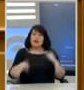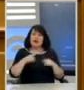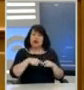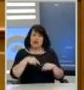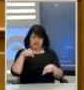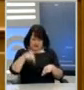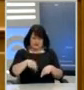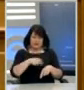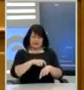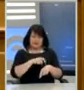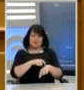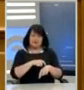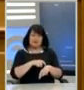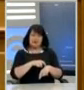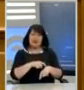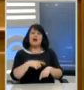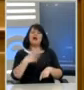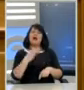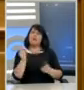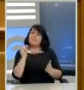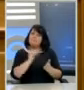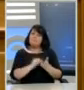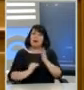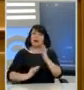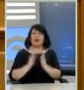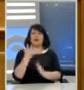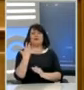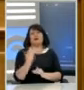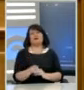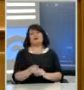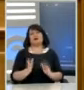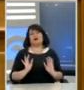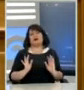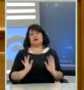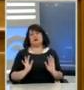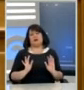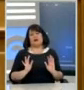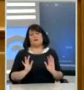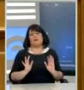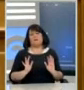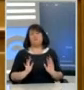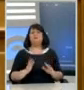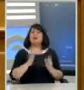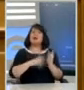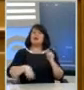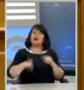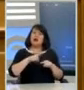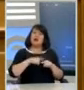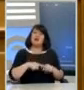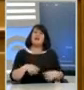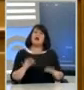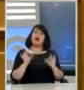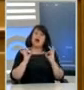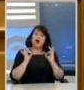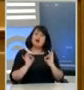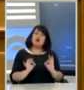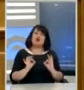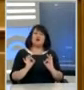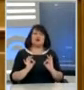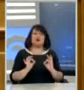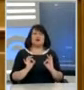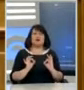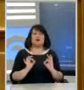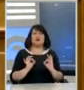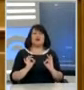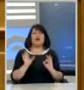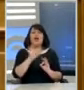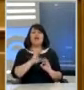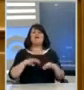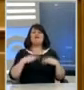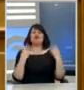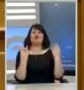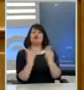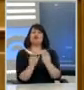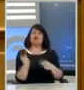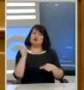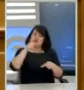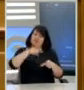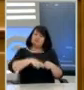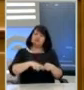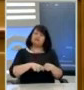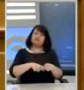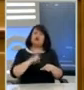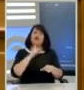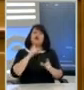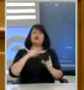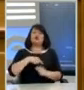σήμερα θα είχε επανέλθει στην ανάπτυξη και θα ήταν μια κανονική χώρα της Ευρωζώνης, όπως